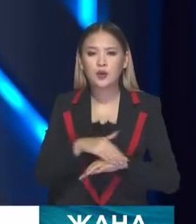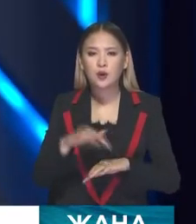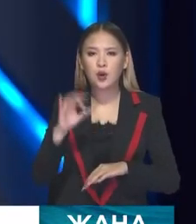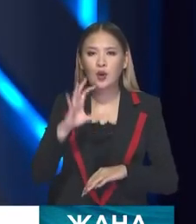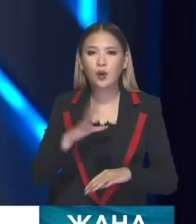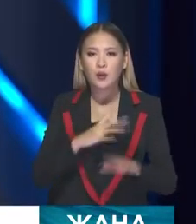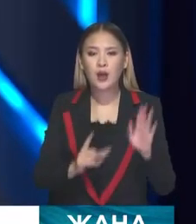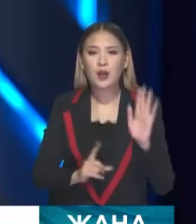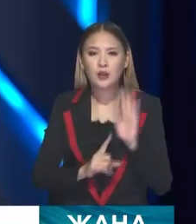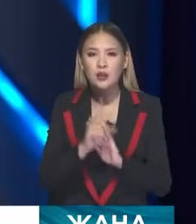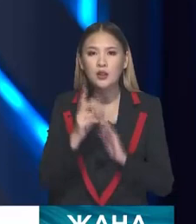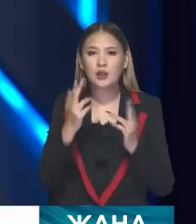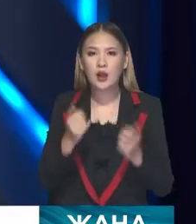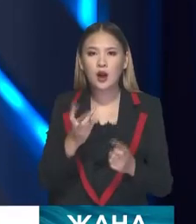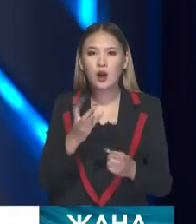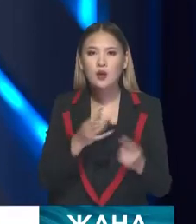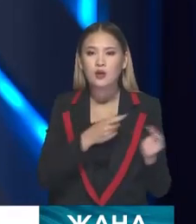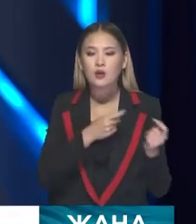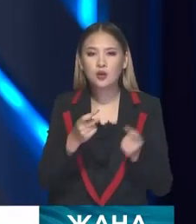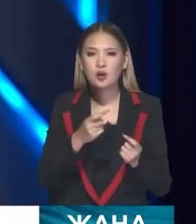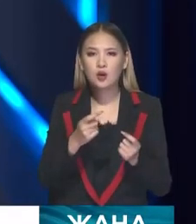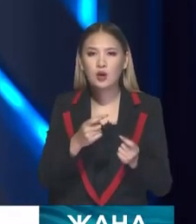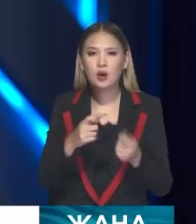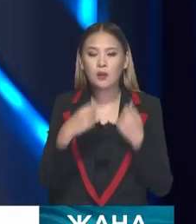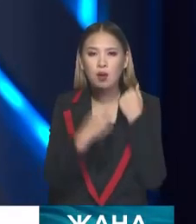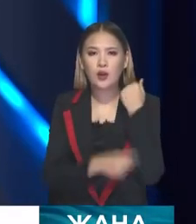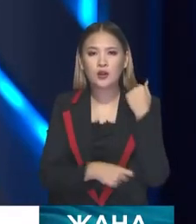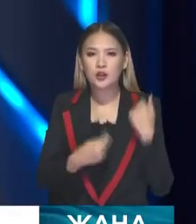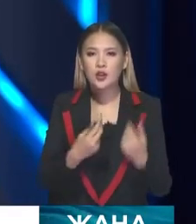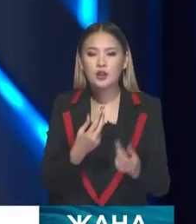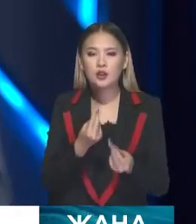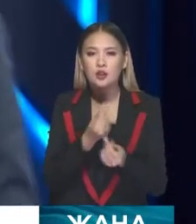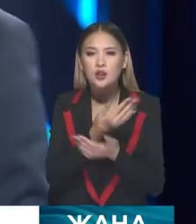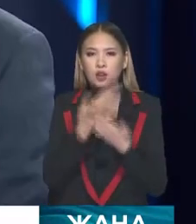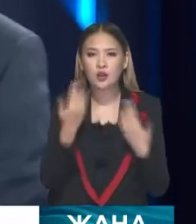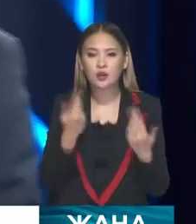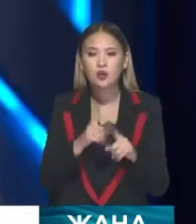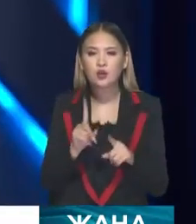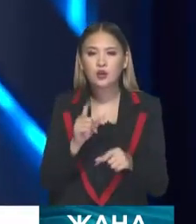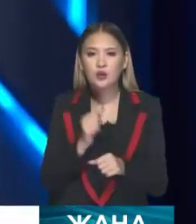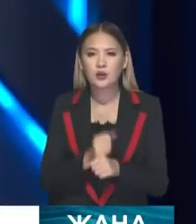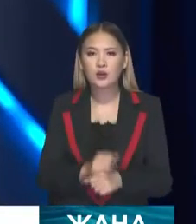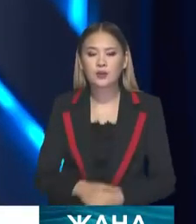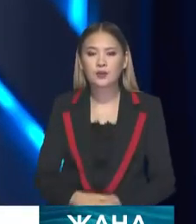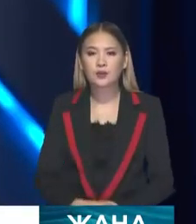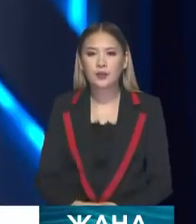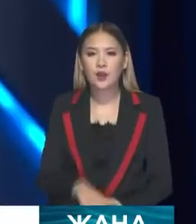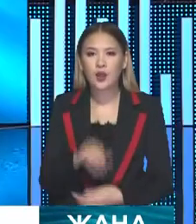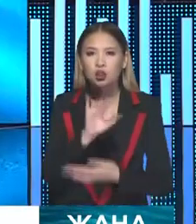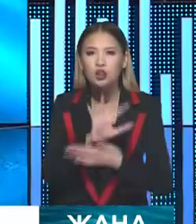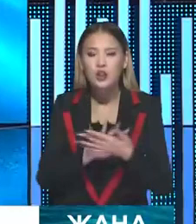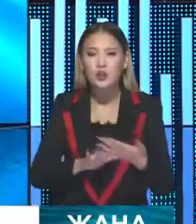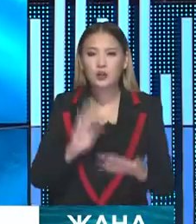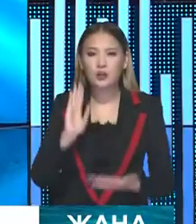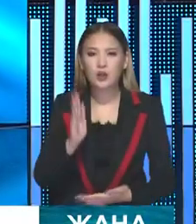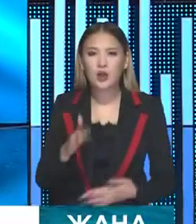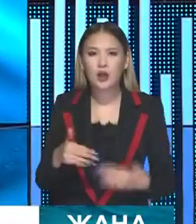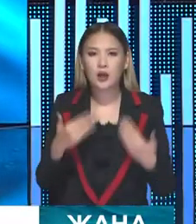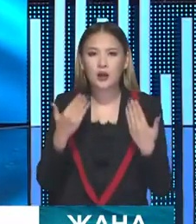береміз. Бастағанмен оны ертең таситын инертный материалға ресурс жоқ. Жақсы, әңгімемізді сәлден кейін жалғастырамыз. Дәл